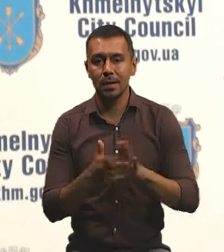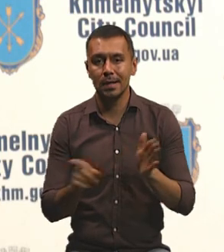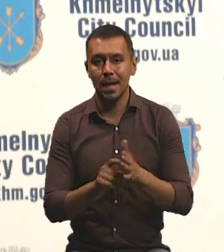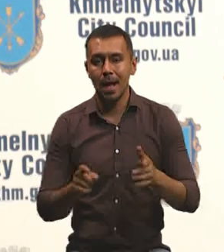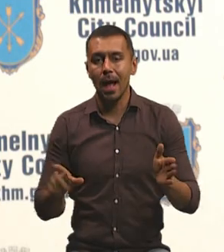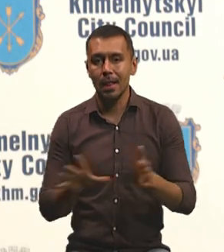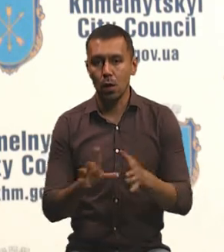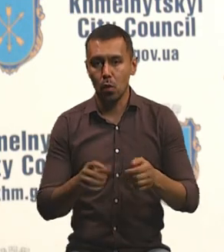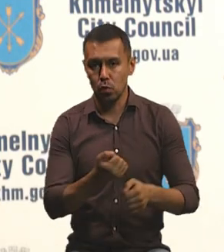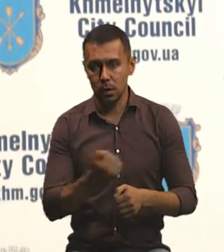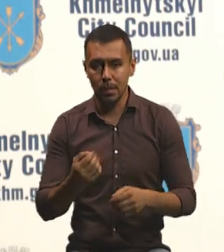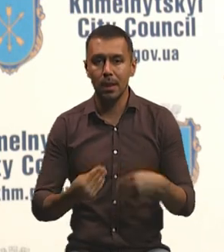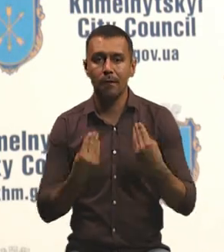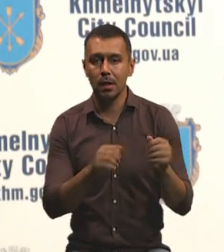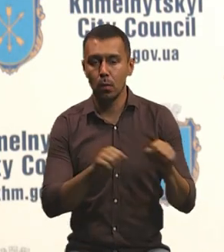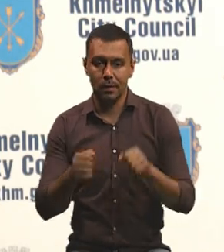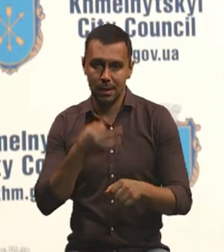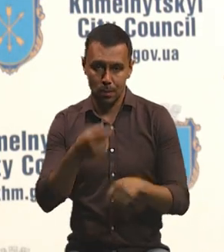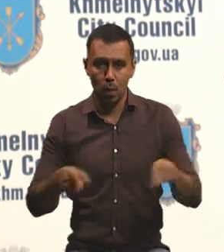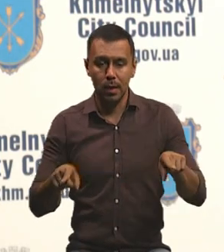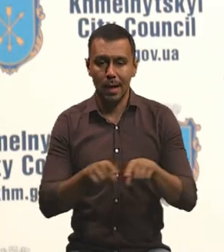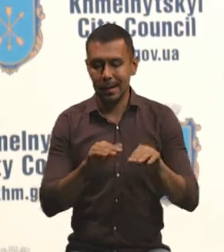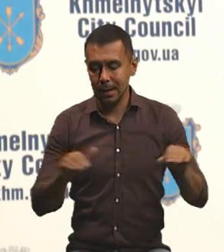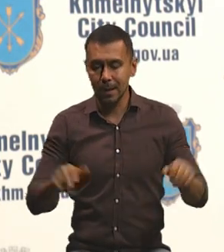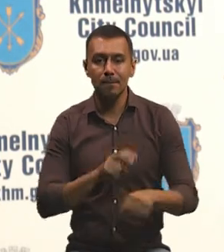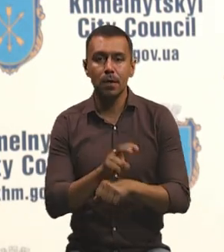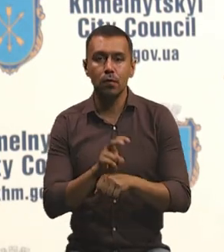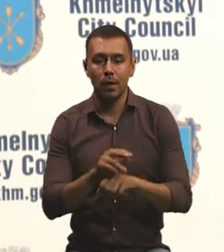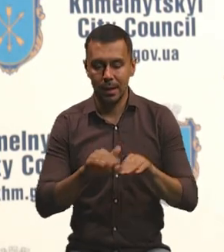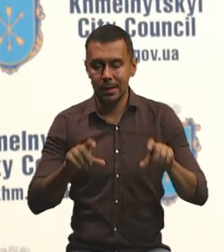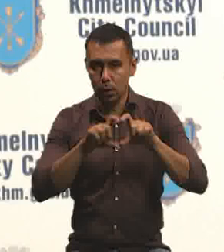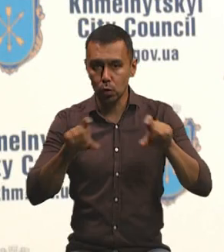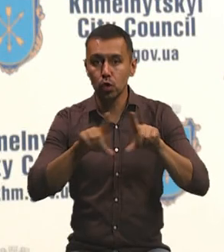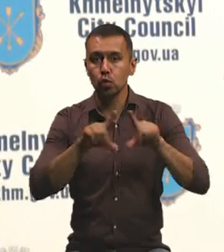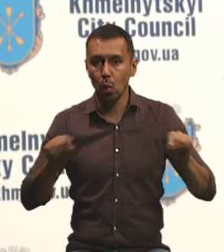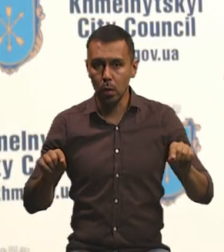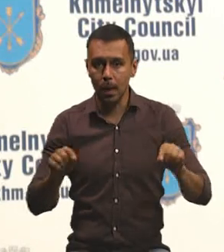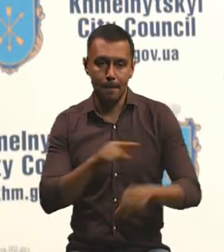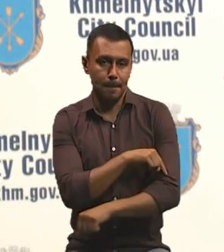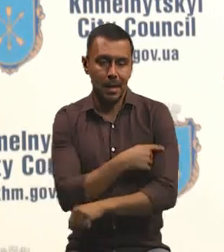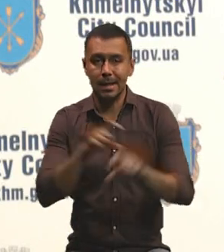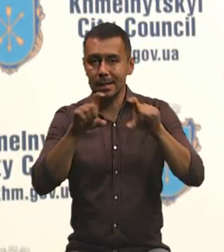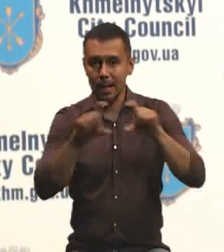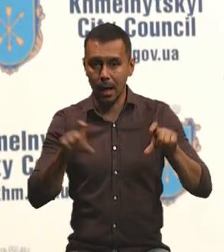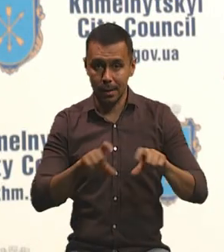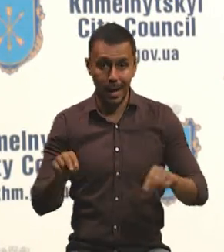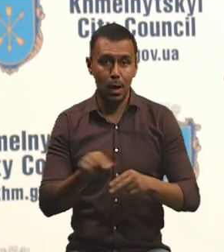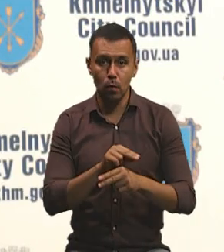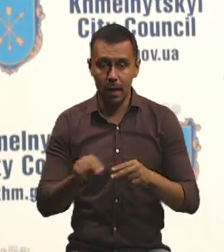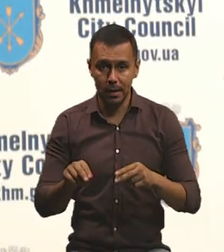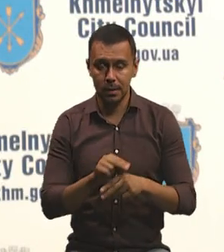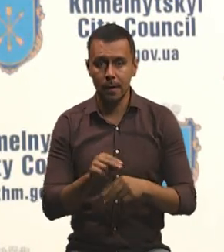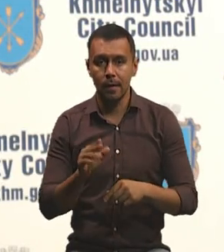енергоносіями, давати можливість, скажімо так, діткам відвідувати садочки, школи і медичних закладах лікуватися